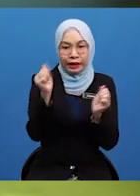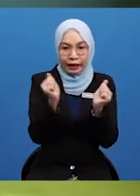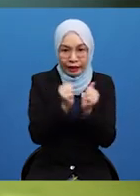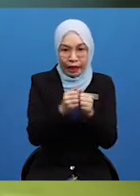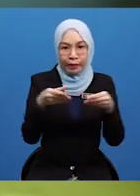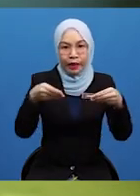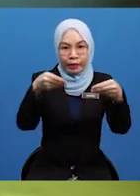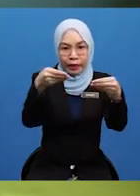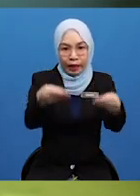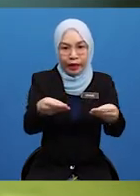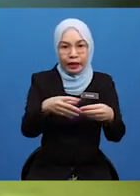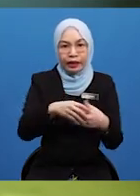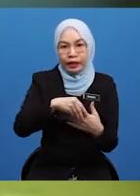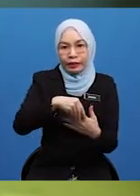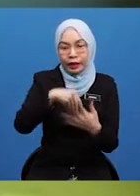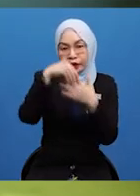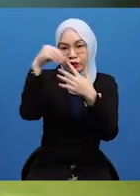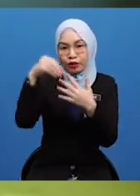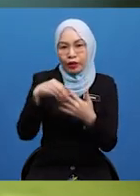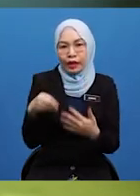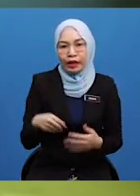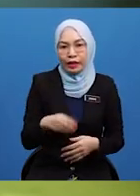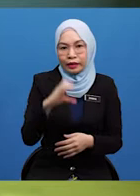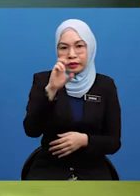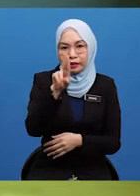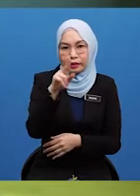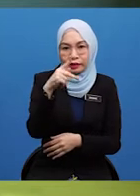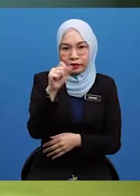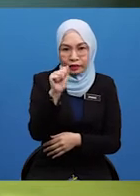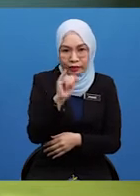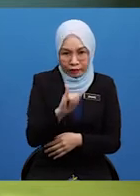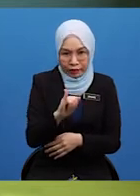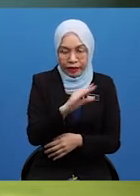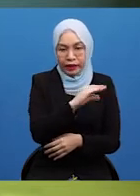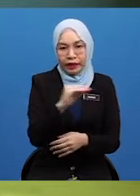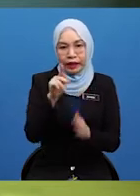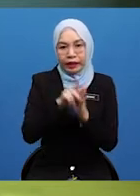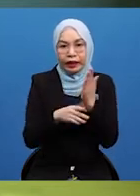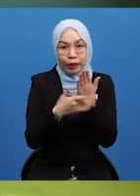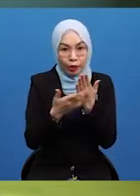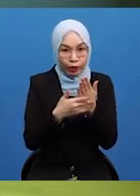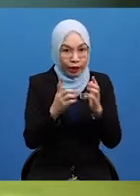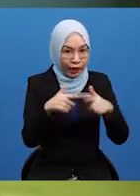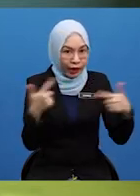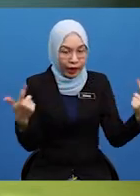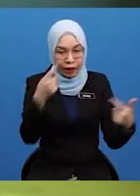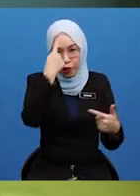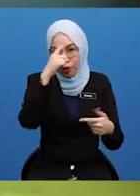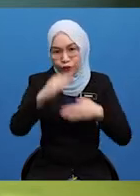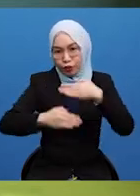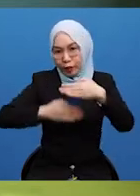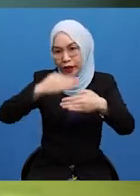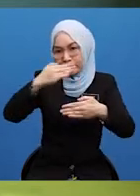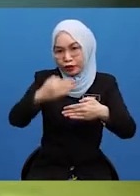pengecualian Cukai setelah kemudahan-kemudahan lain untuk memajukan industri